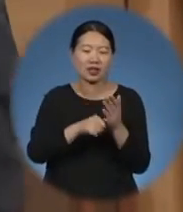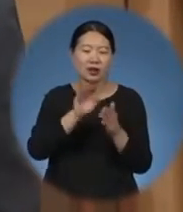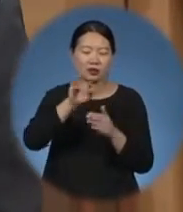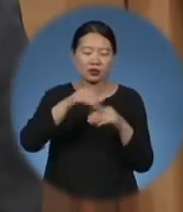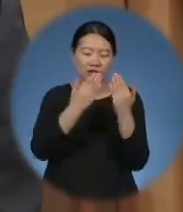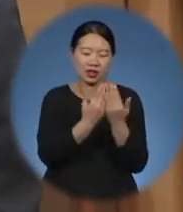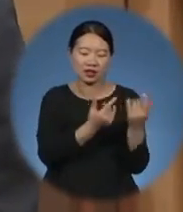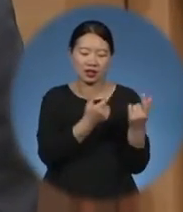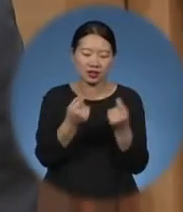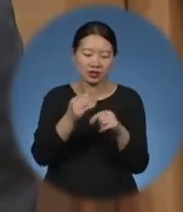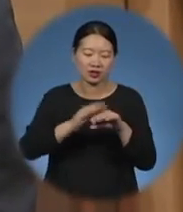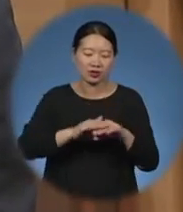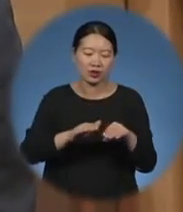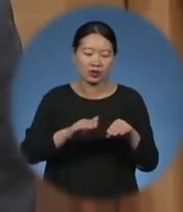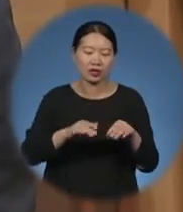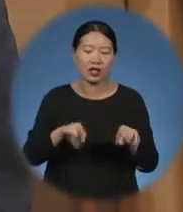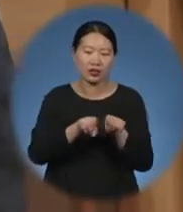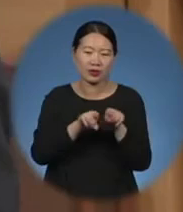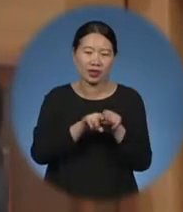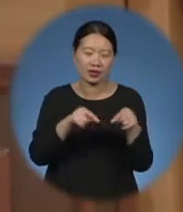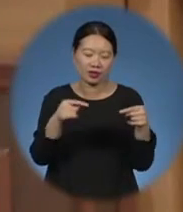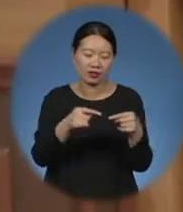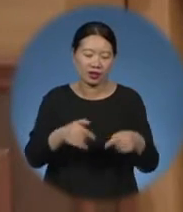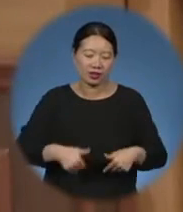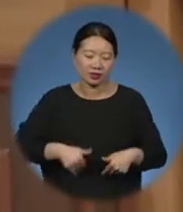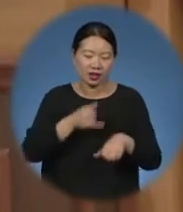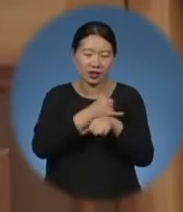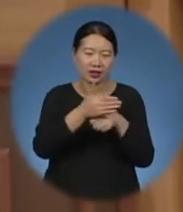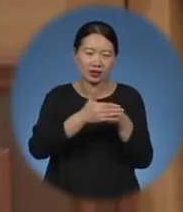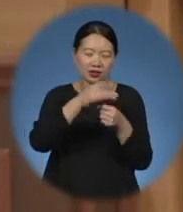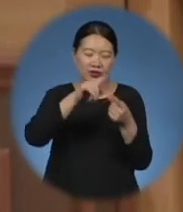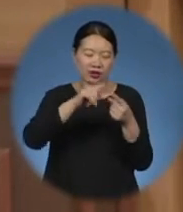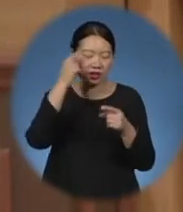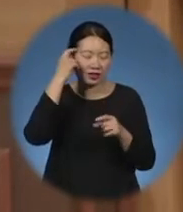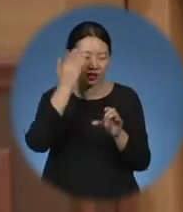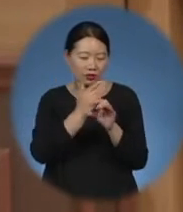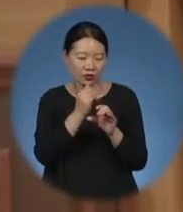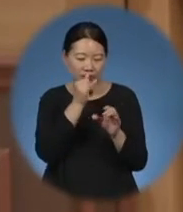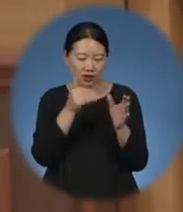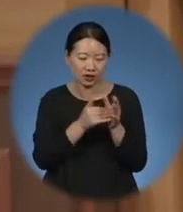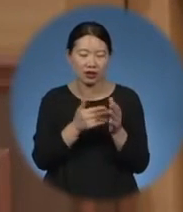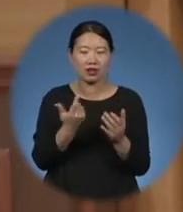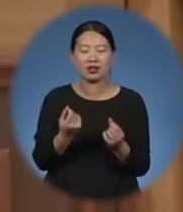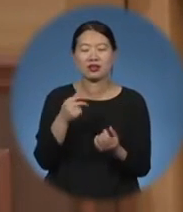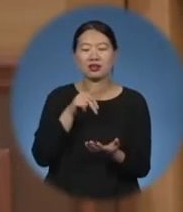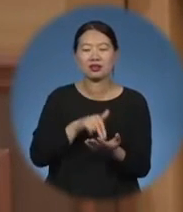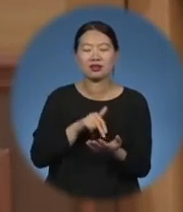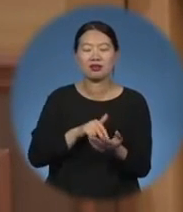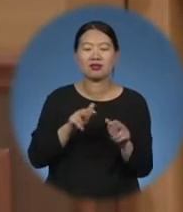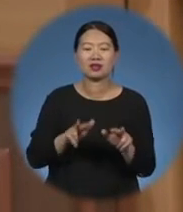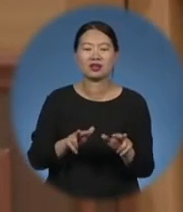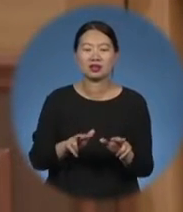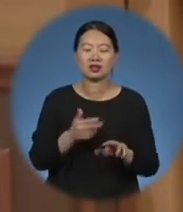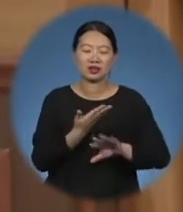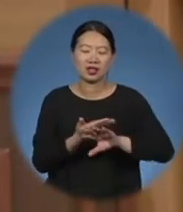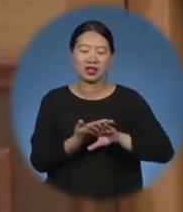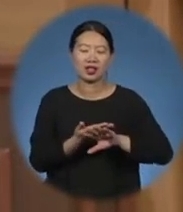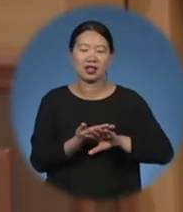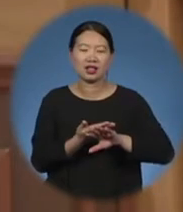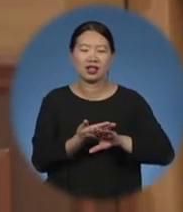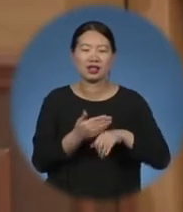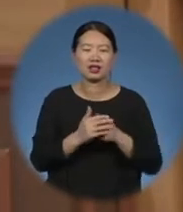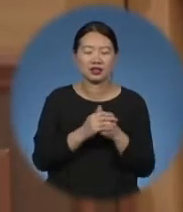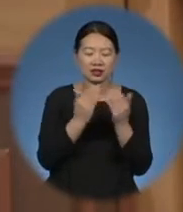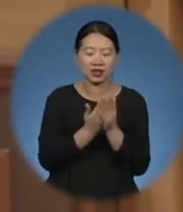발을 손발을 맞춰서 가야 됩니다. 저는 좀 그렇게 생각을 하고 있고요. 그런 의미에서 지금 다른 쪽에서는 다 개발해서 다